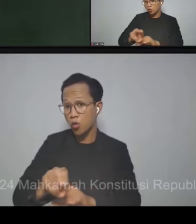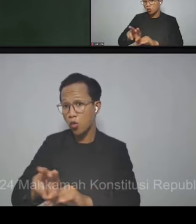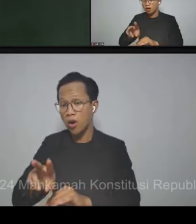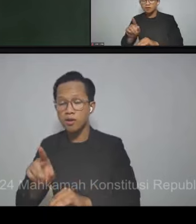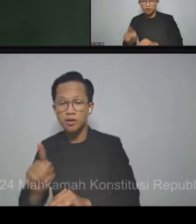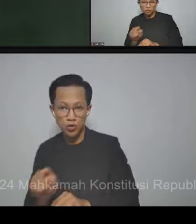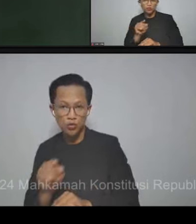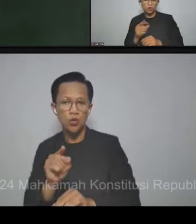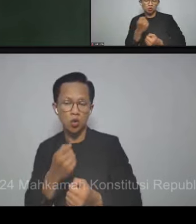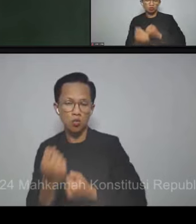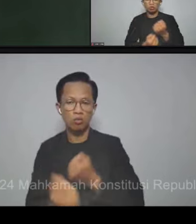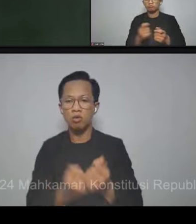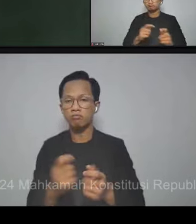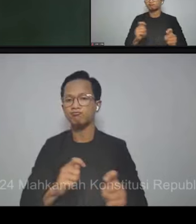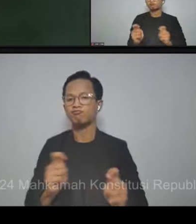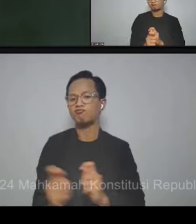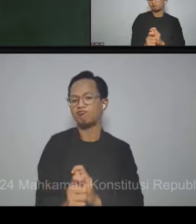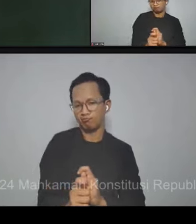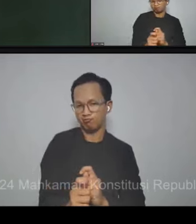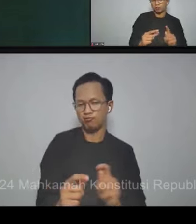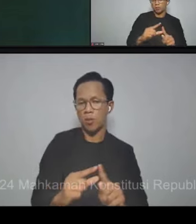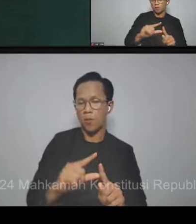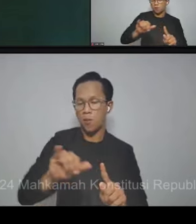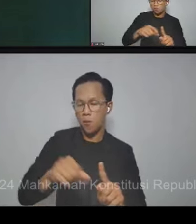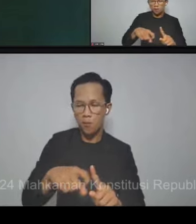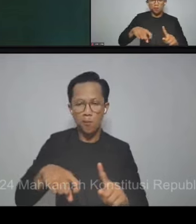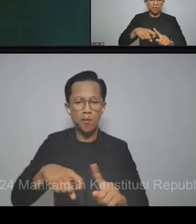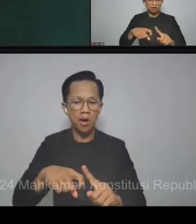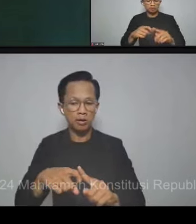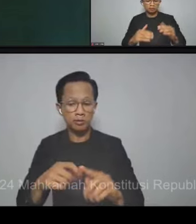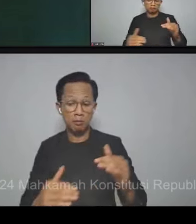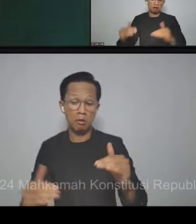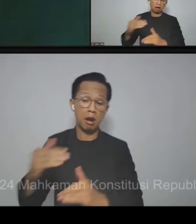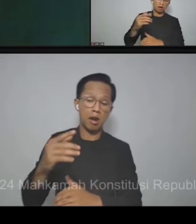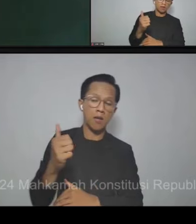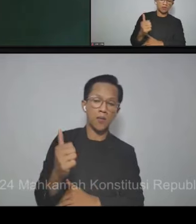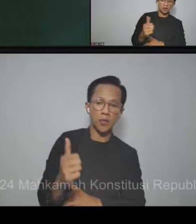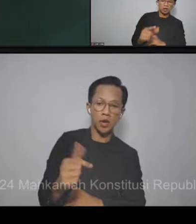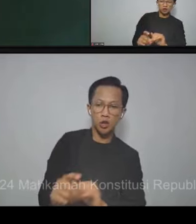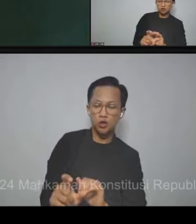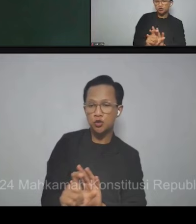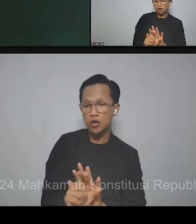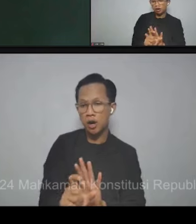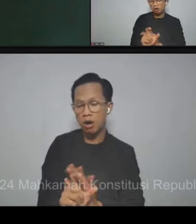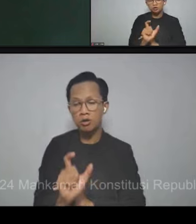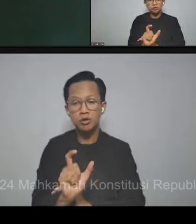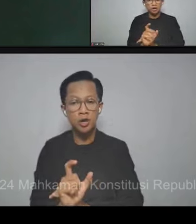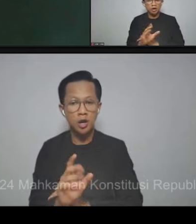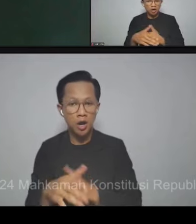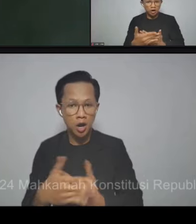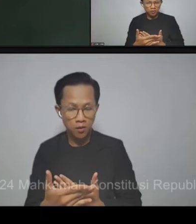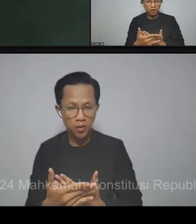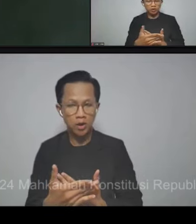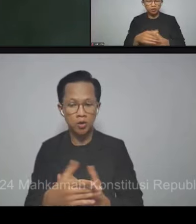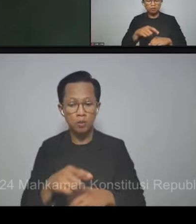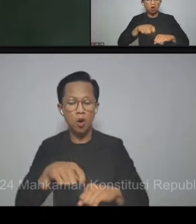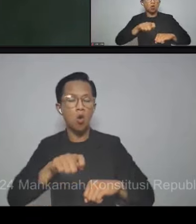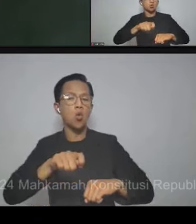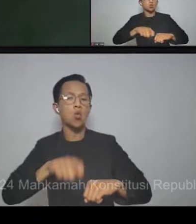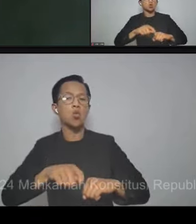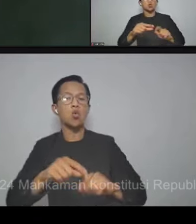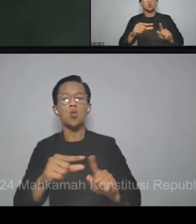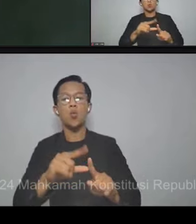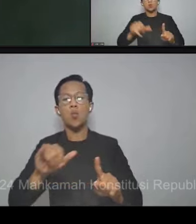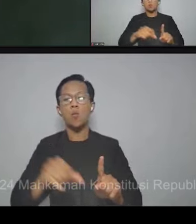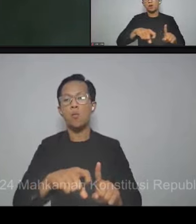reformasi perpajakan dalam rangka peningkatan teks rasio yang dilaksanakan antara lain dengan meningkatkan penegakan hukum di bidang perpajakan F